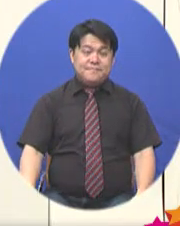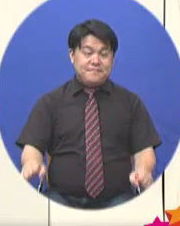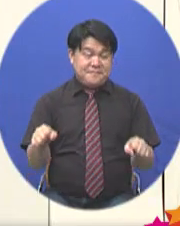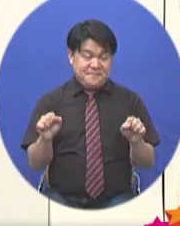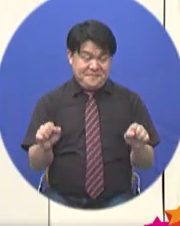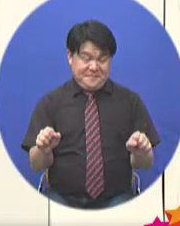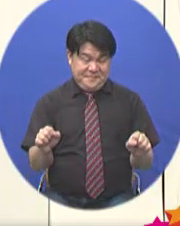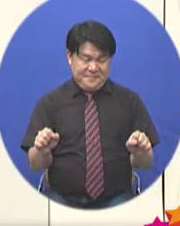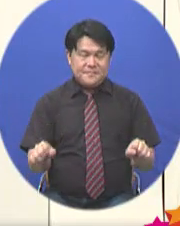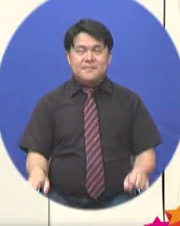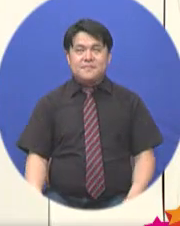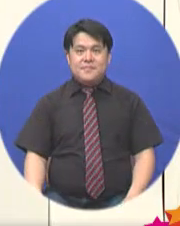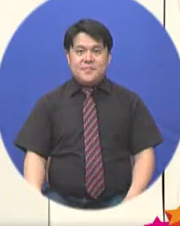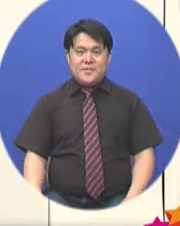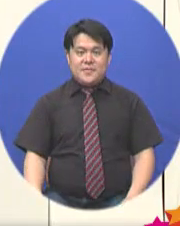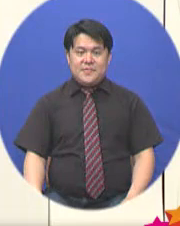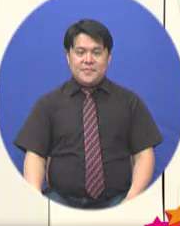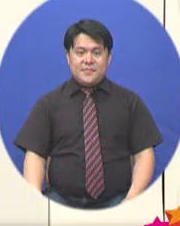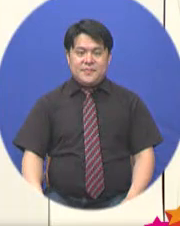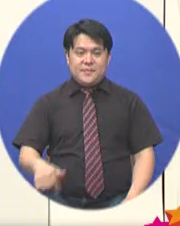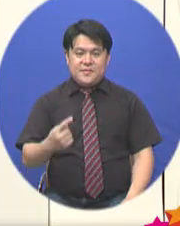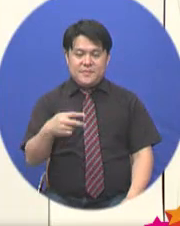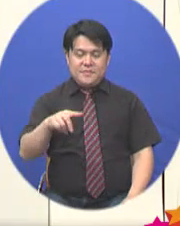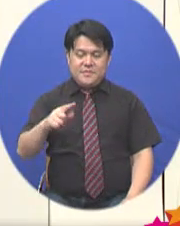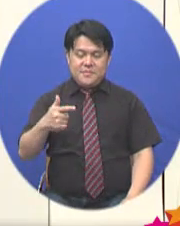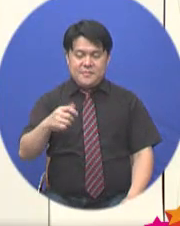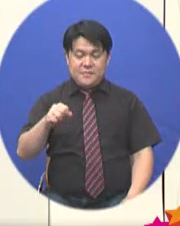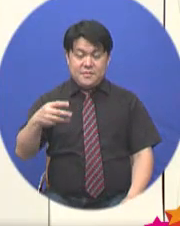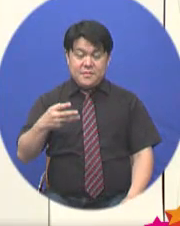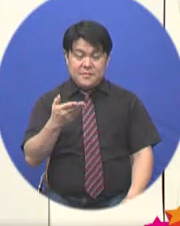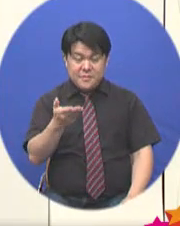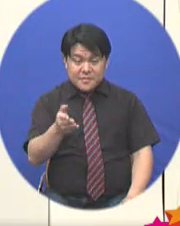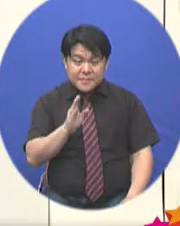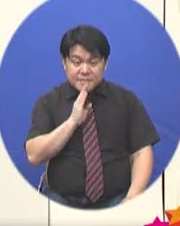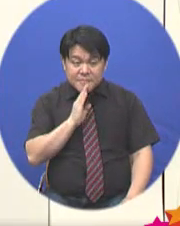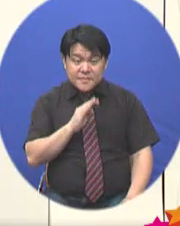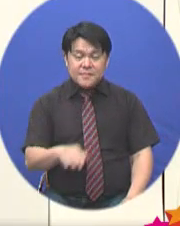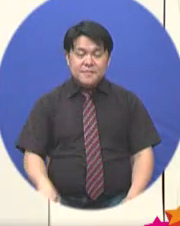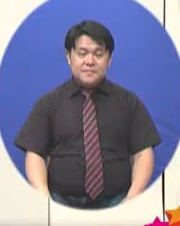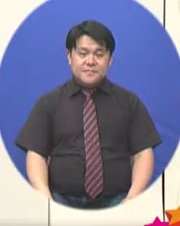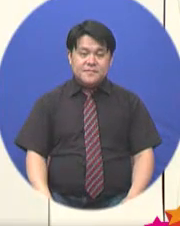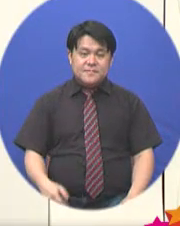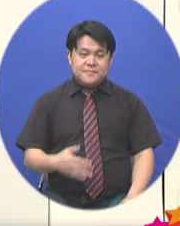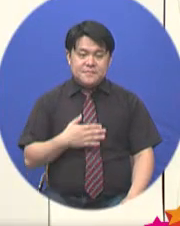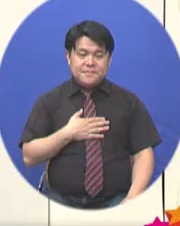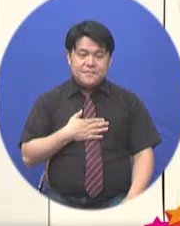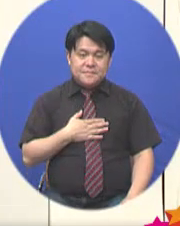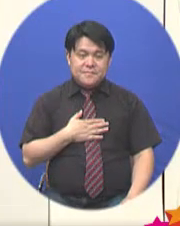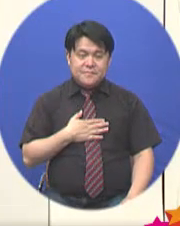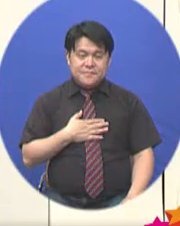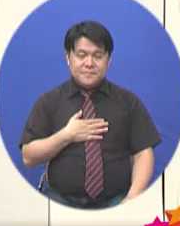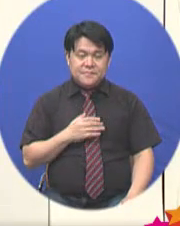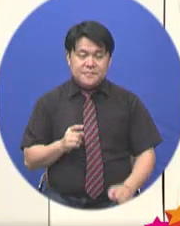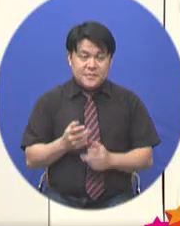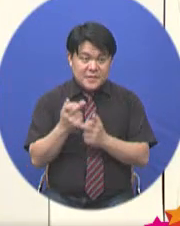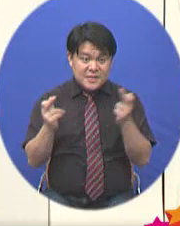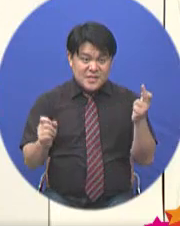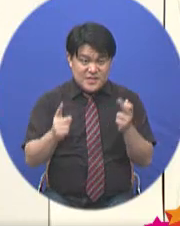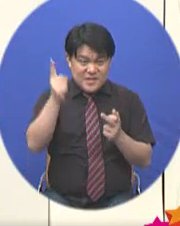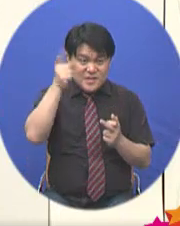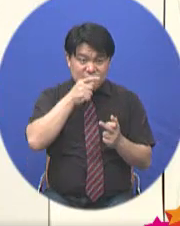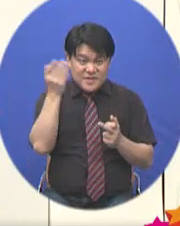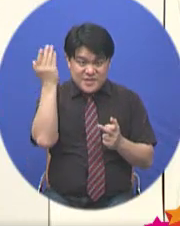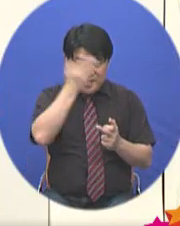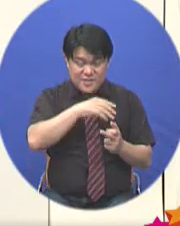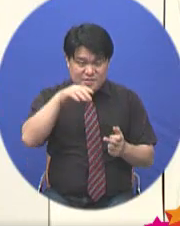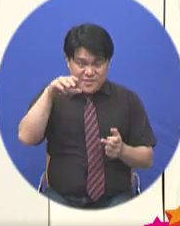여보세요. 네, 예? 우리 고산일님. 예, 저는 산 높고 물 맑은 네.